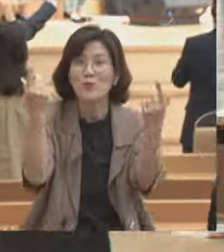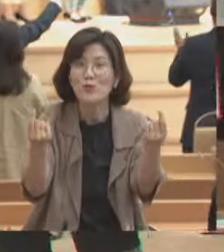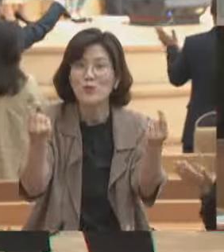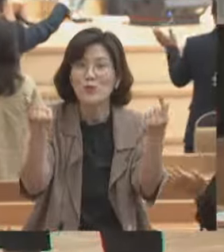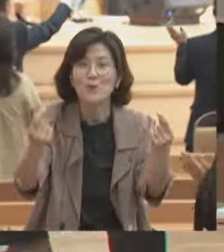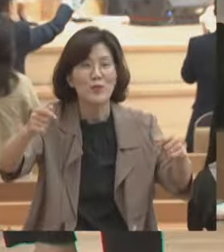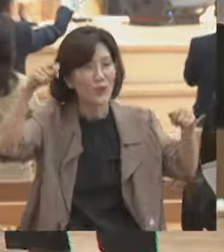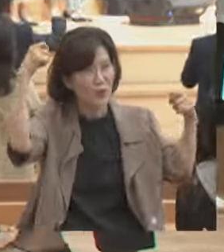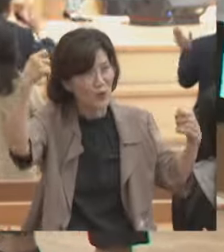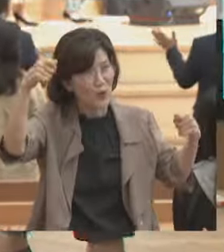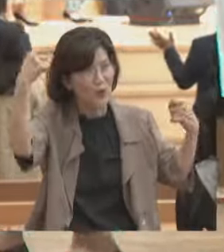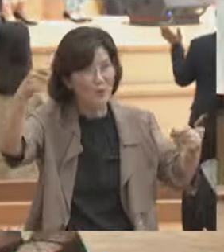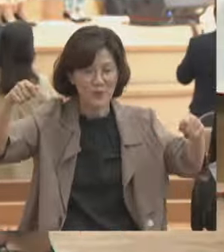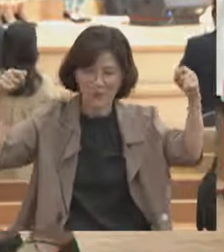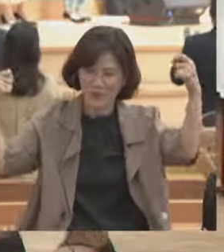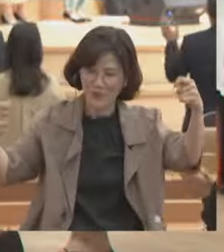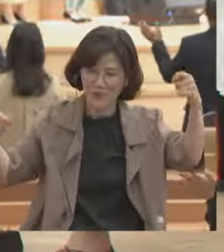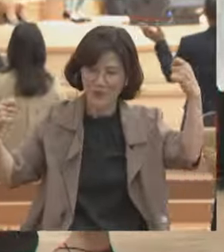다윗처럼 춤을 추면서